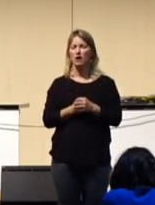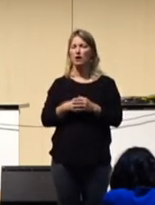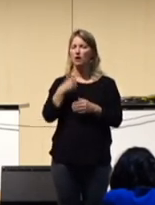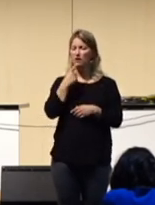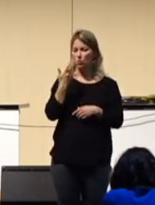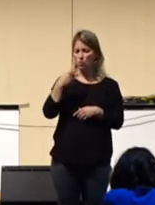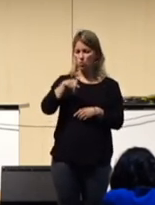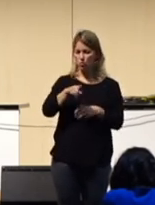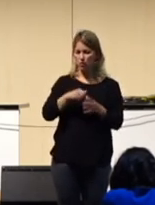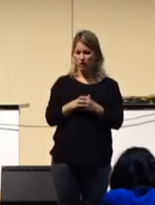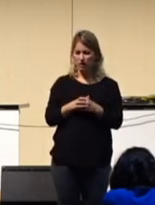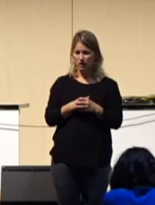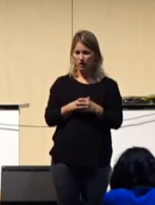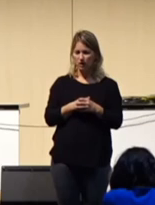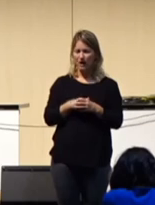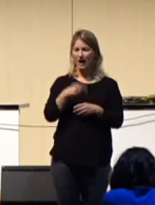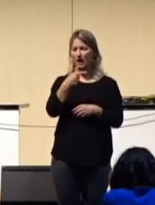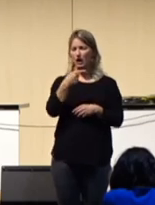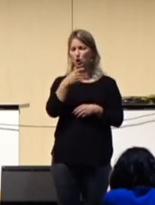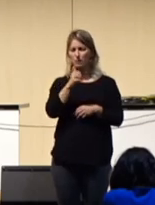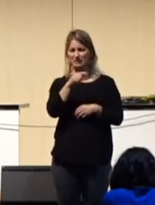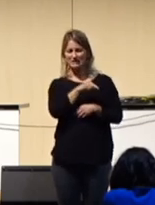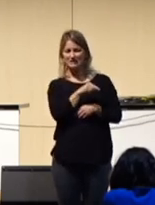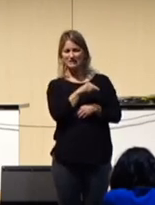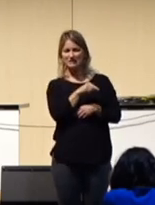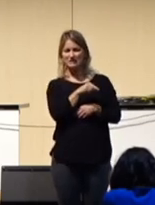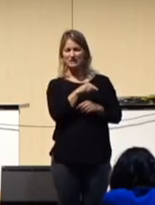in Gorbitz war es,